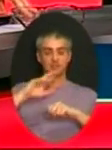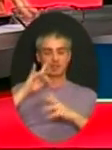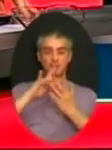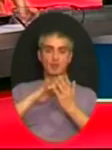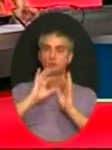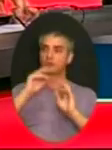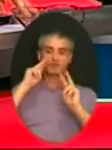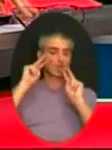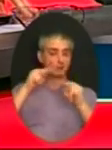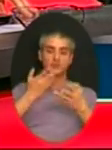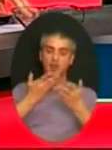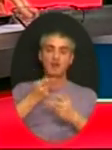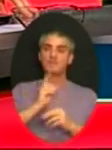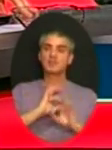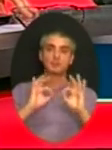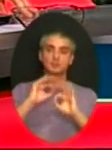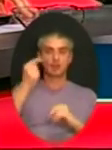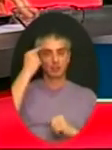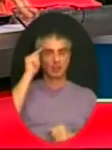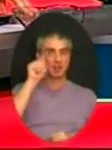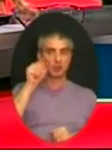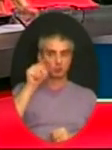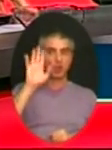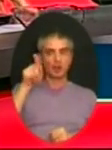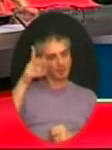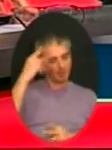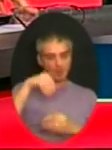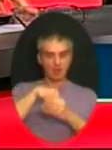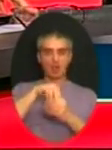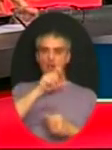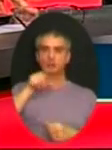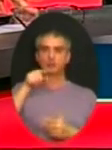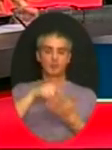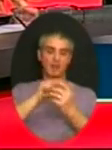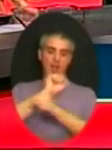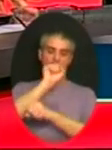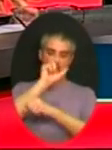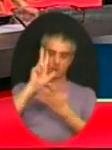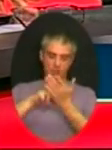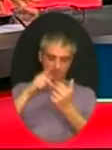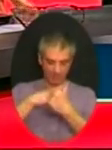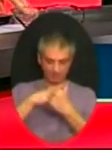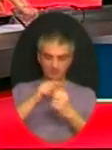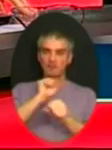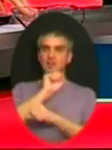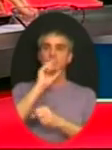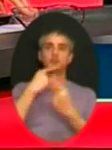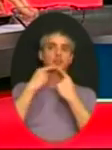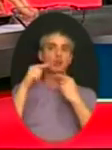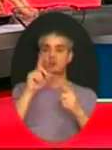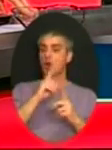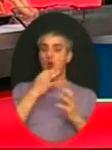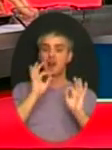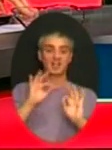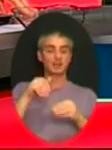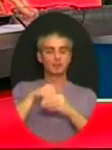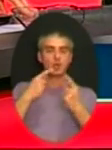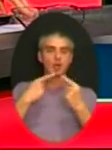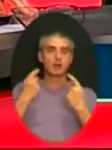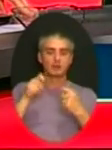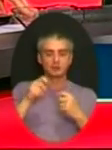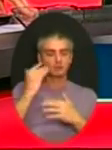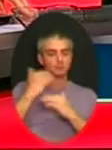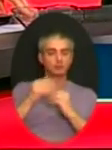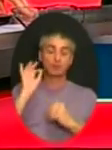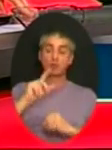מקום שאף אחד לא מסתכל או מתייחס אליו, תדעו שגם לכם היה חלק בזה, כי העתירות לבג"ץ והטענות שיש דיונים בכנסת לא לגיטימיים, בסוף זה